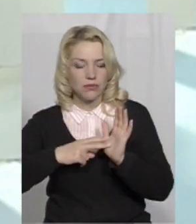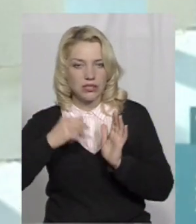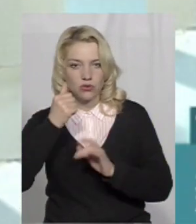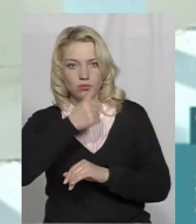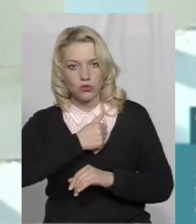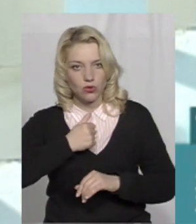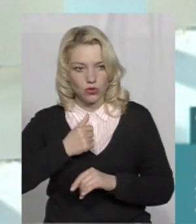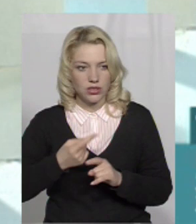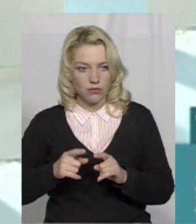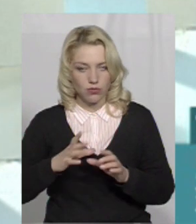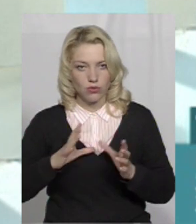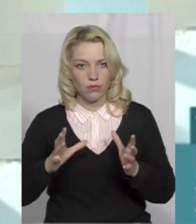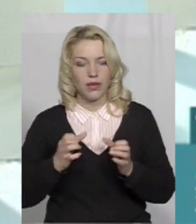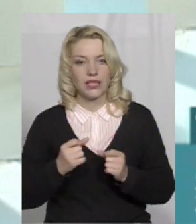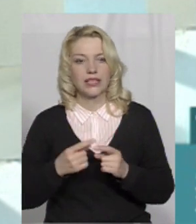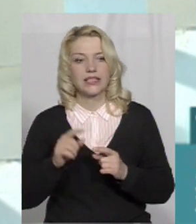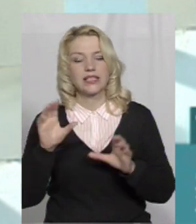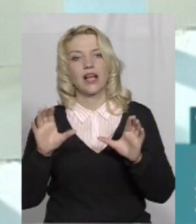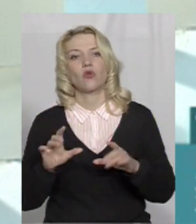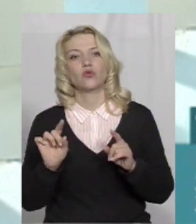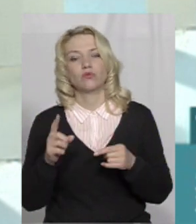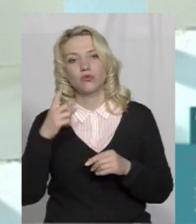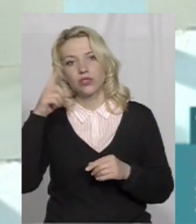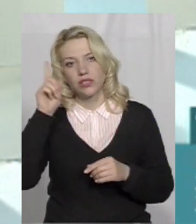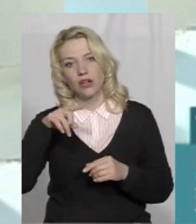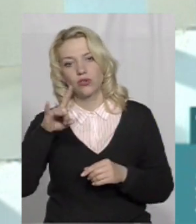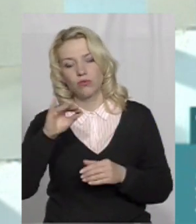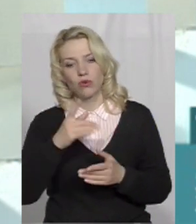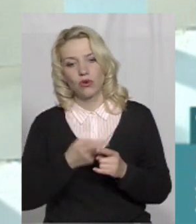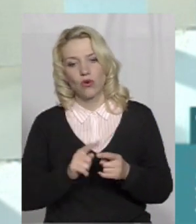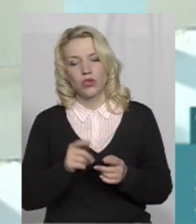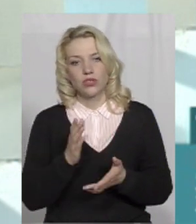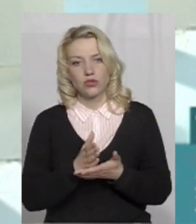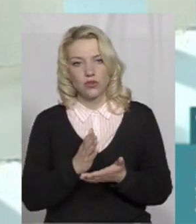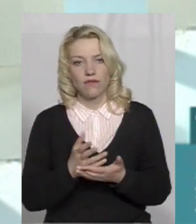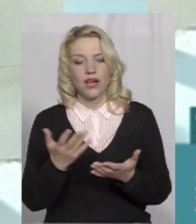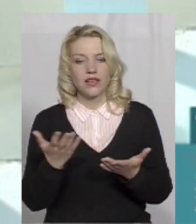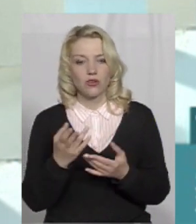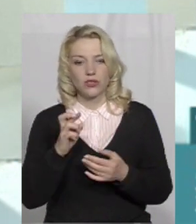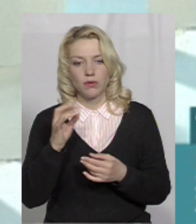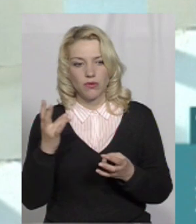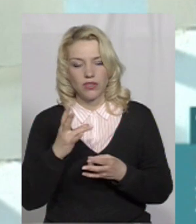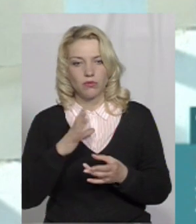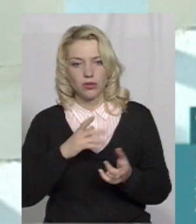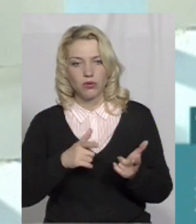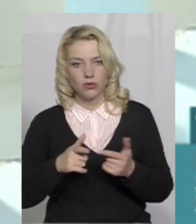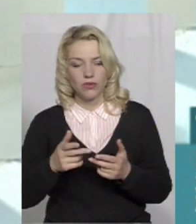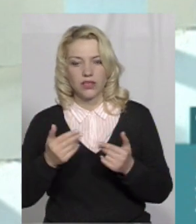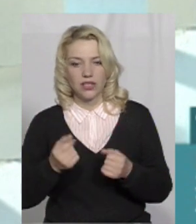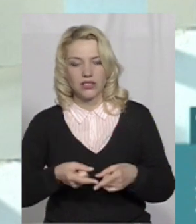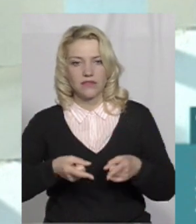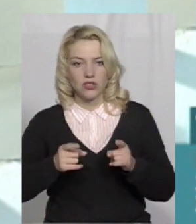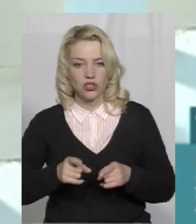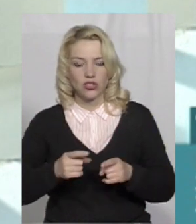було прийнято, цей закон, тому вони знають про його існування і якось мали би підготуватися. Да, звичайно,